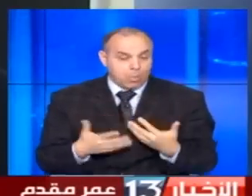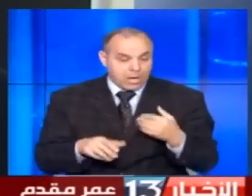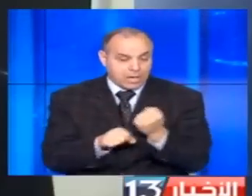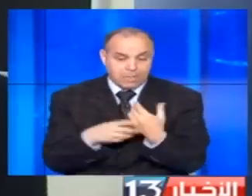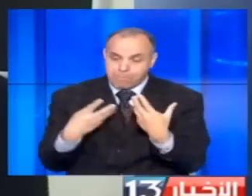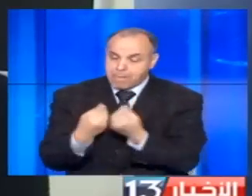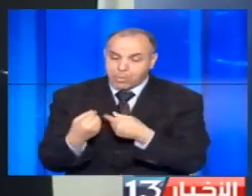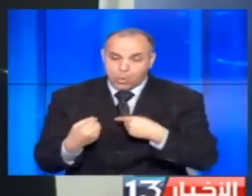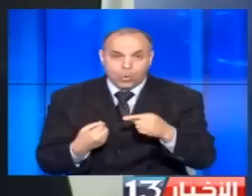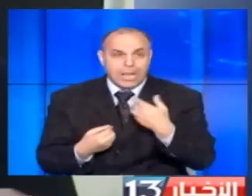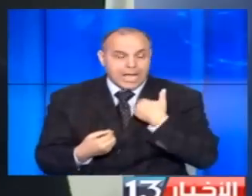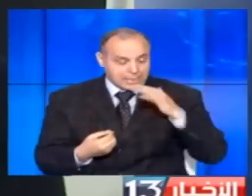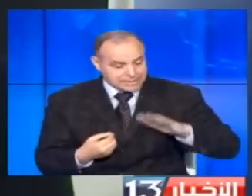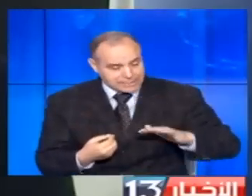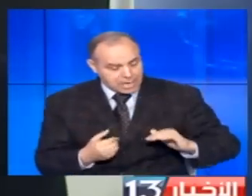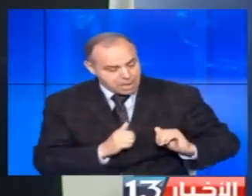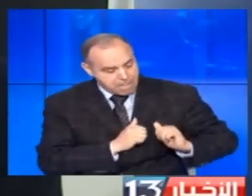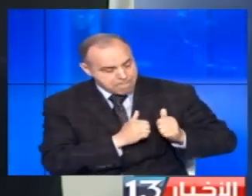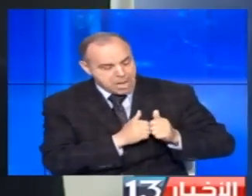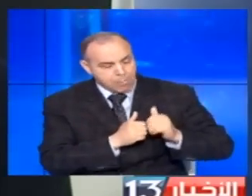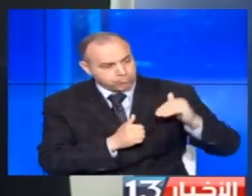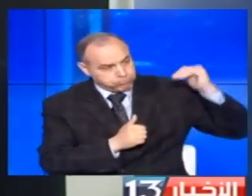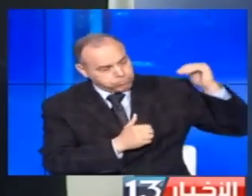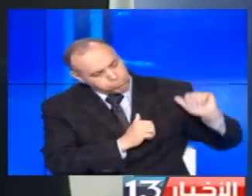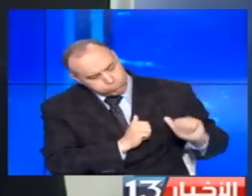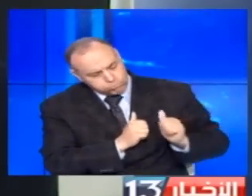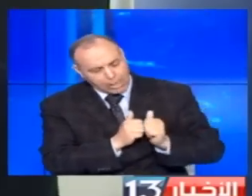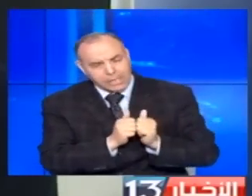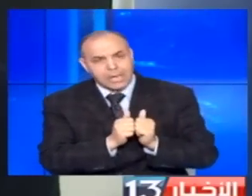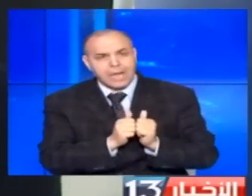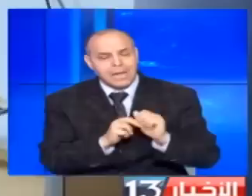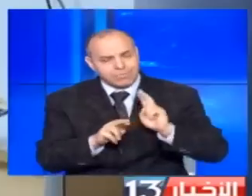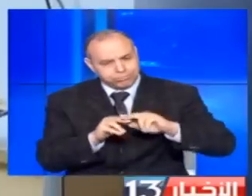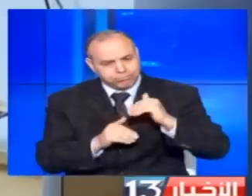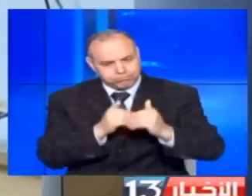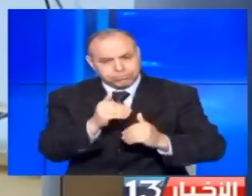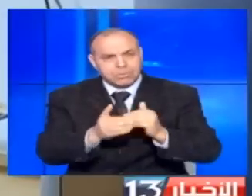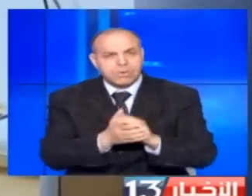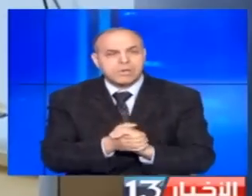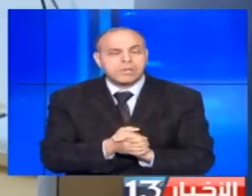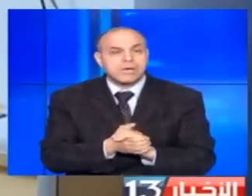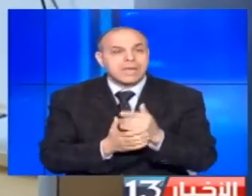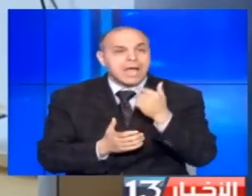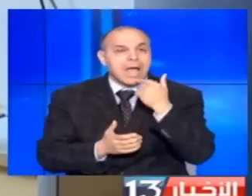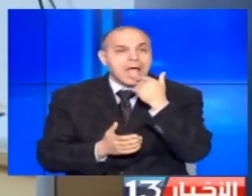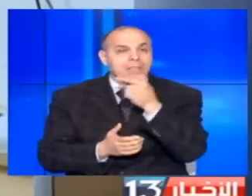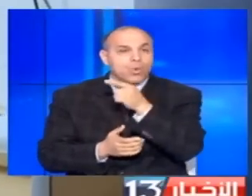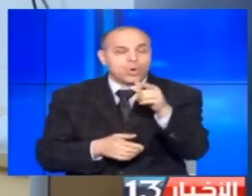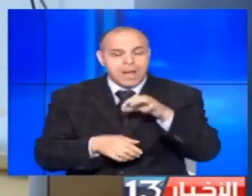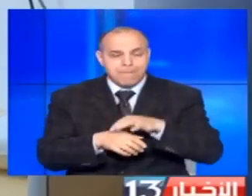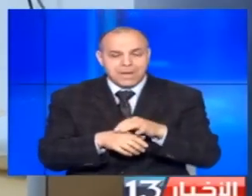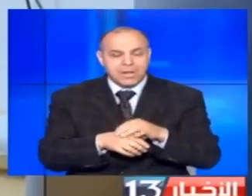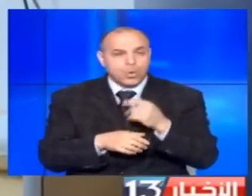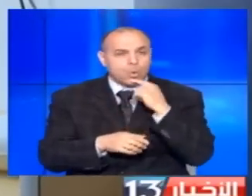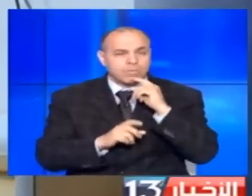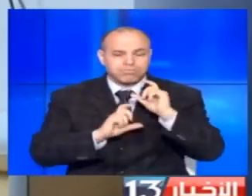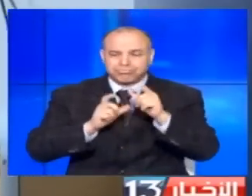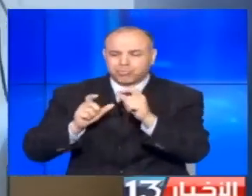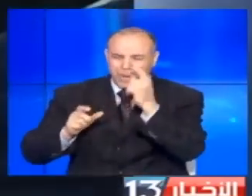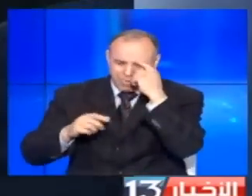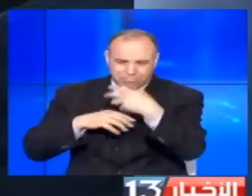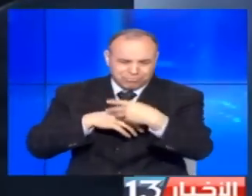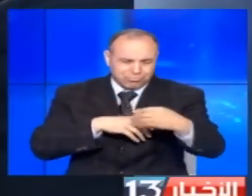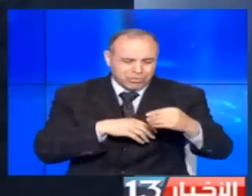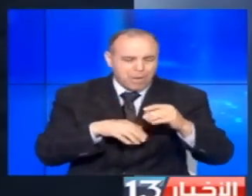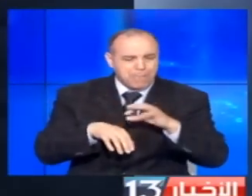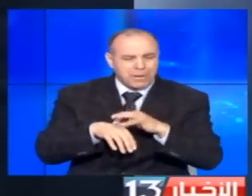الكل احنا الصغار معان يكبر منا باش نحسن الوضعيه هذ تنامي عديد الامراض غير المنقوله وفق مؤشرات